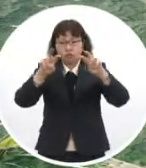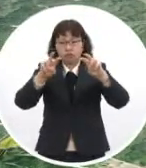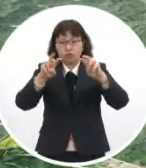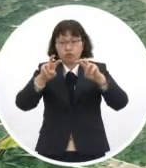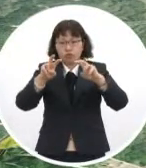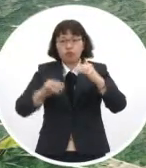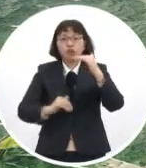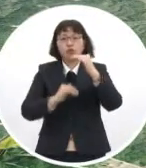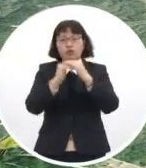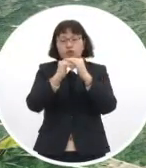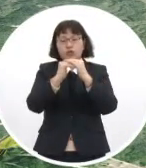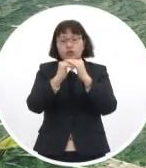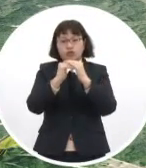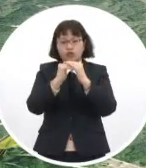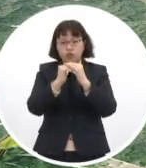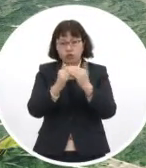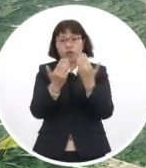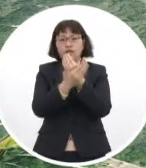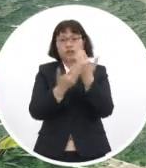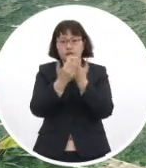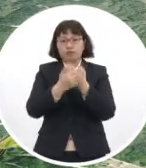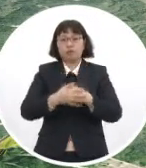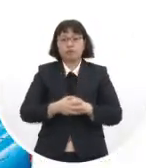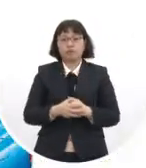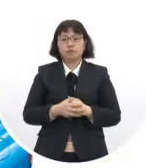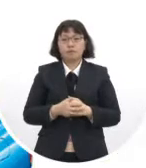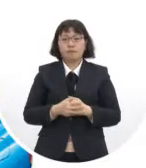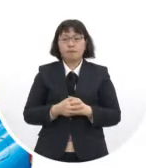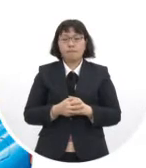実させることが重要だからね。